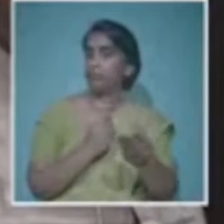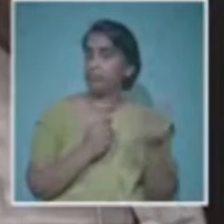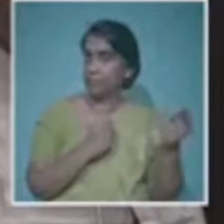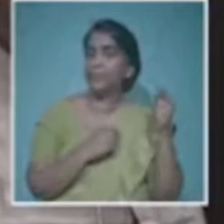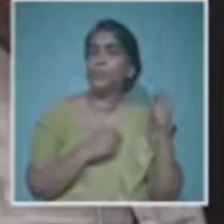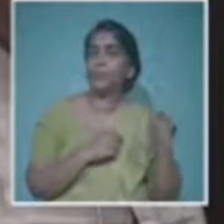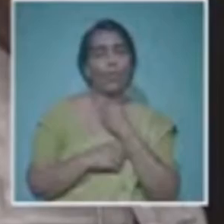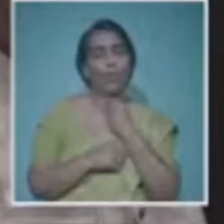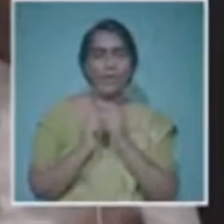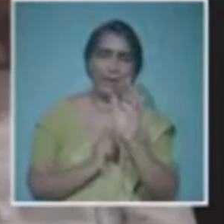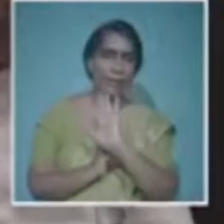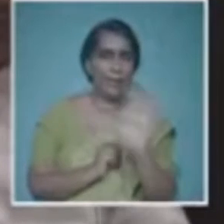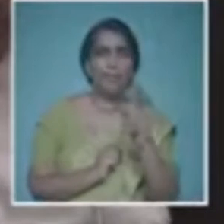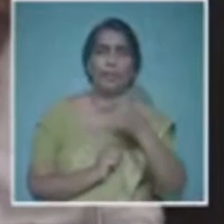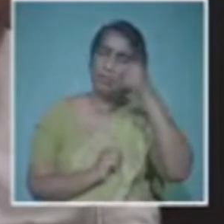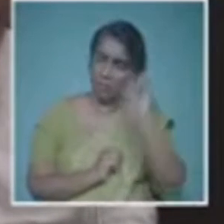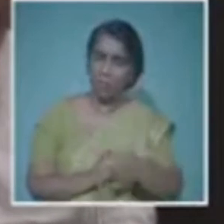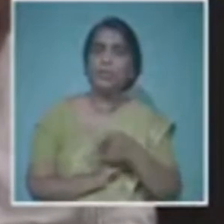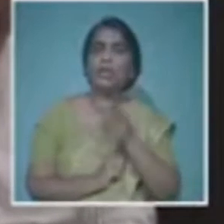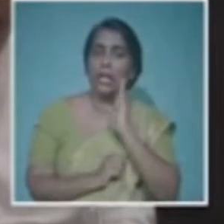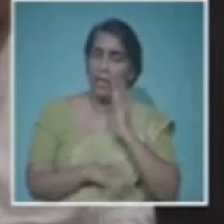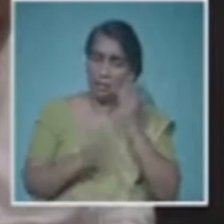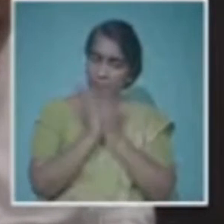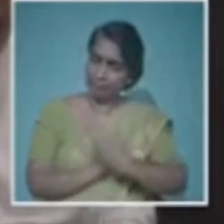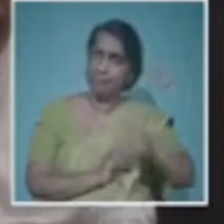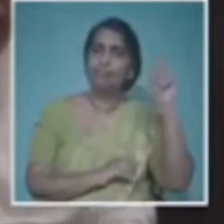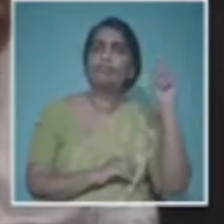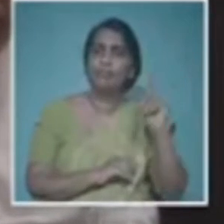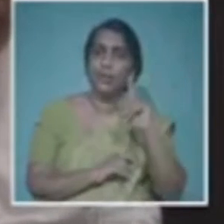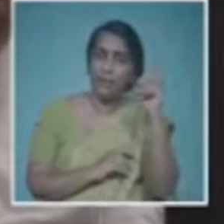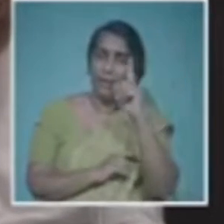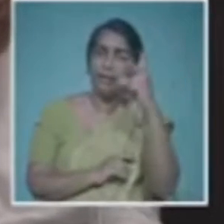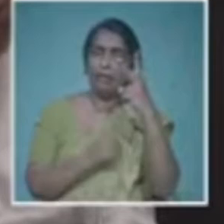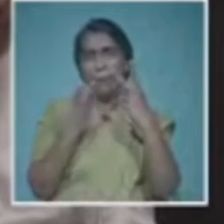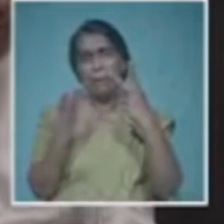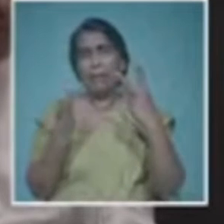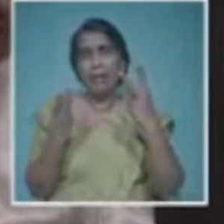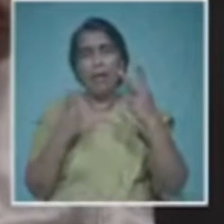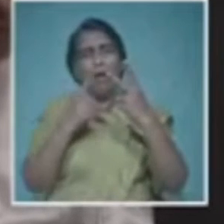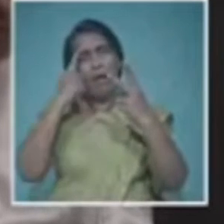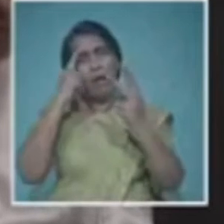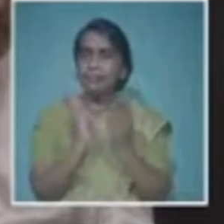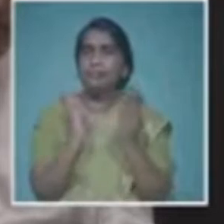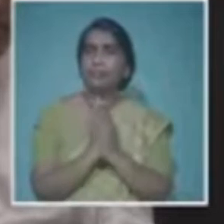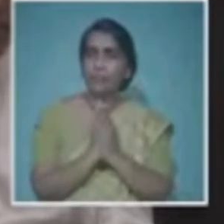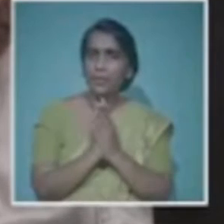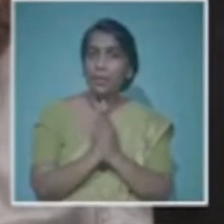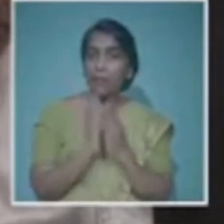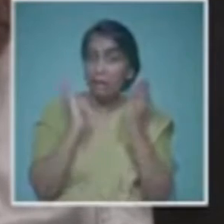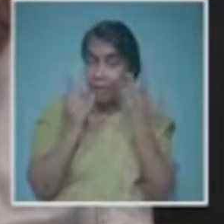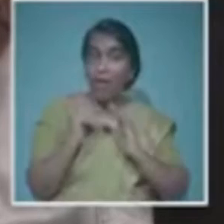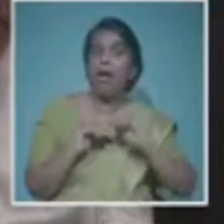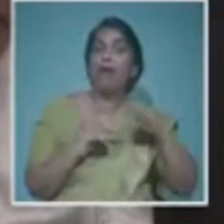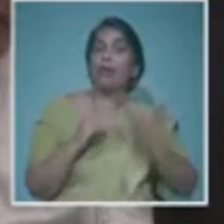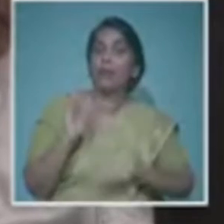එයින්ද මේ බොරුව කරන්න එපා. මේක අනිවාර්යයෙන්ම ඒගොල්ලන්ට අවස්ථාවක් දෙන්න. පළවෙනි වතාවේ දෙවෙනි වතාවේ බැරි වෙලා අමාරුවෙන් ඉගෙන ගනි. ඉගෙනගෙන